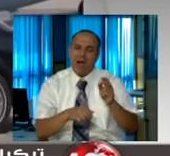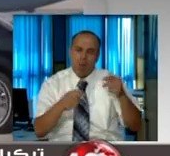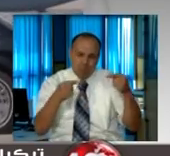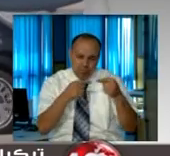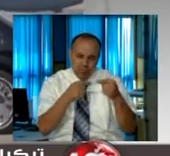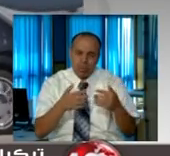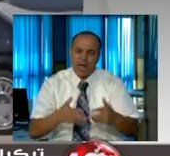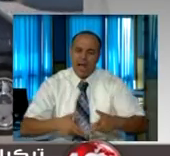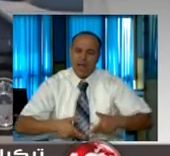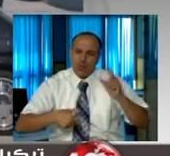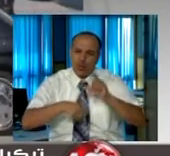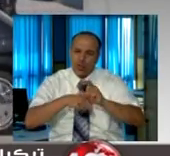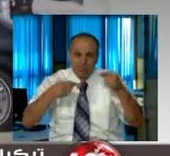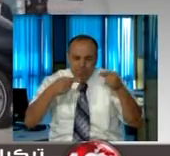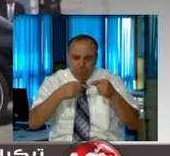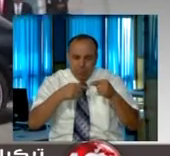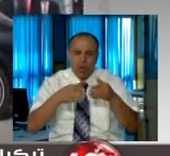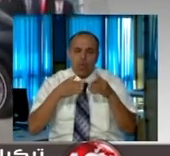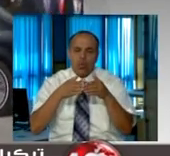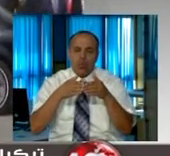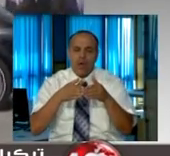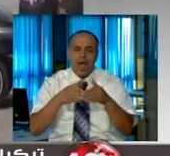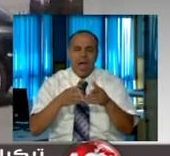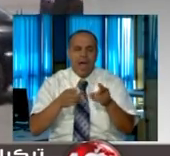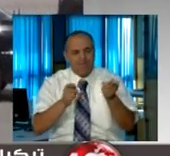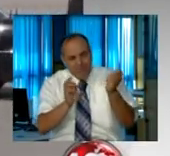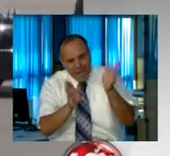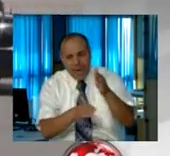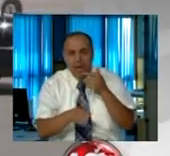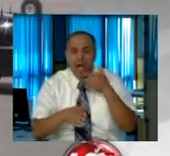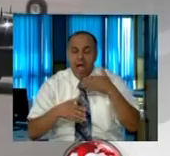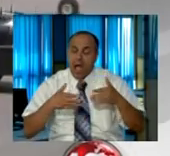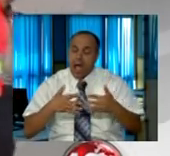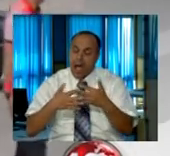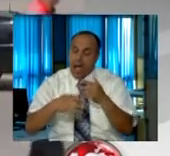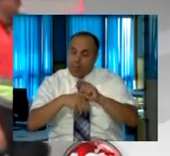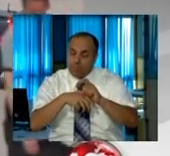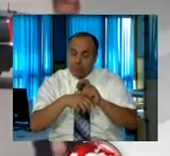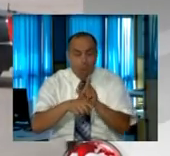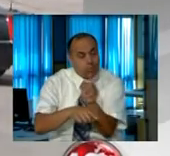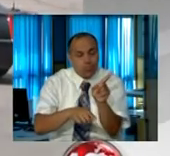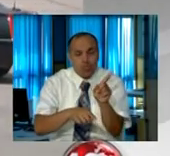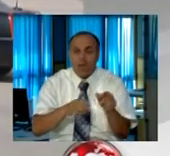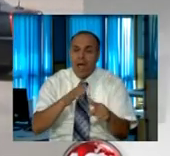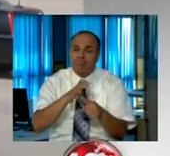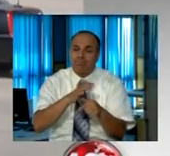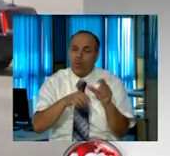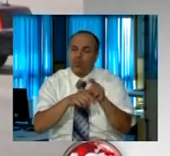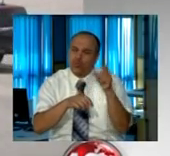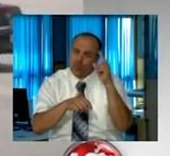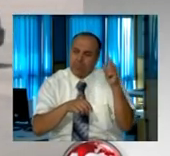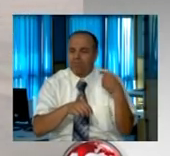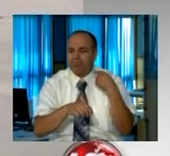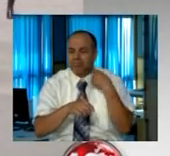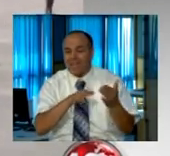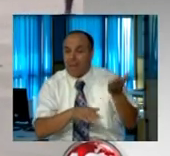المقيم في الولايات المتحدة الأمريكية، والتي تطالب أنقرة بتسليمه لها على خلفية الاتهامات الموجهة إليه بالوقوف وراء الانقلاب